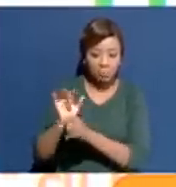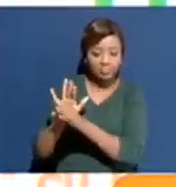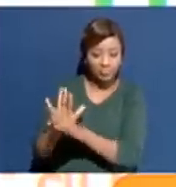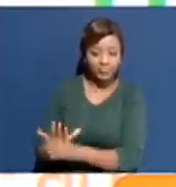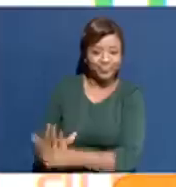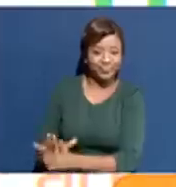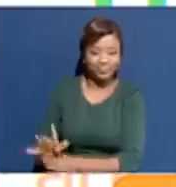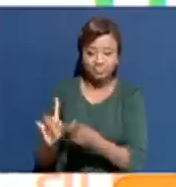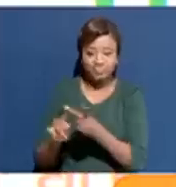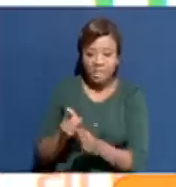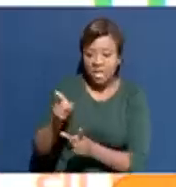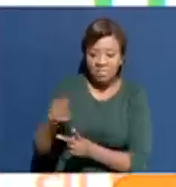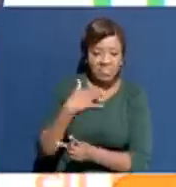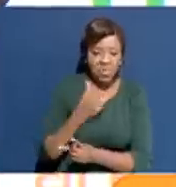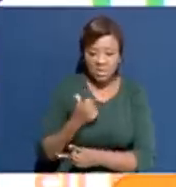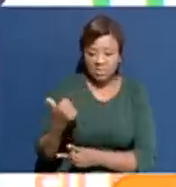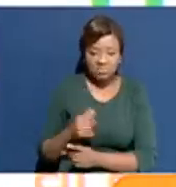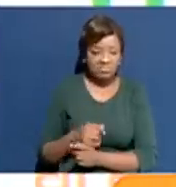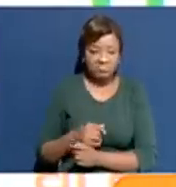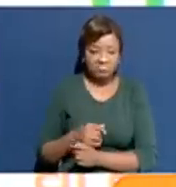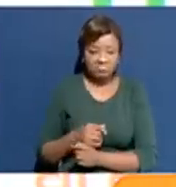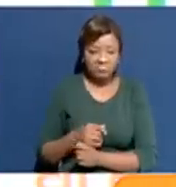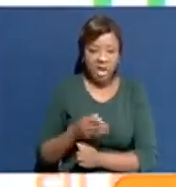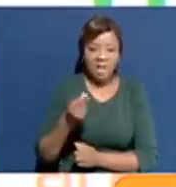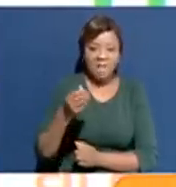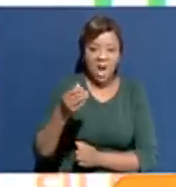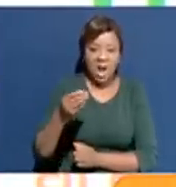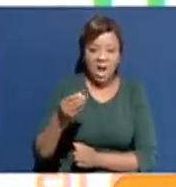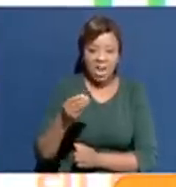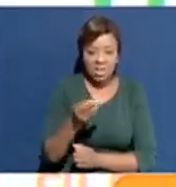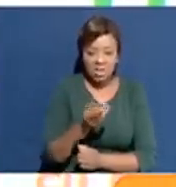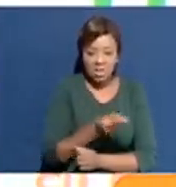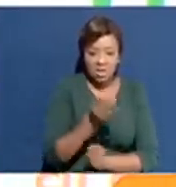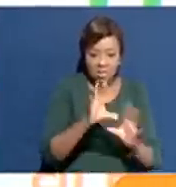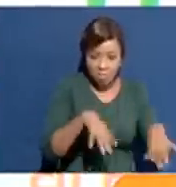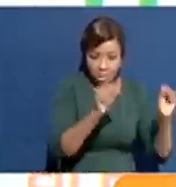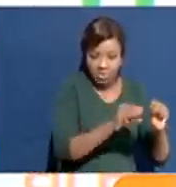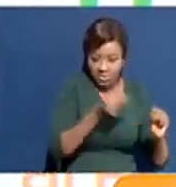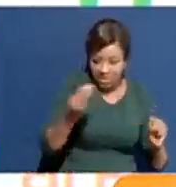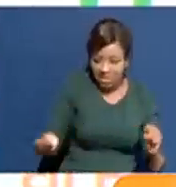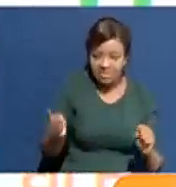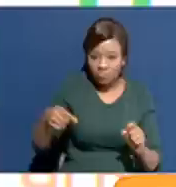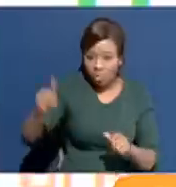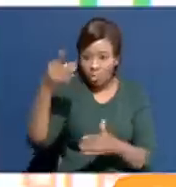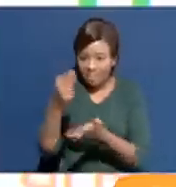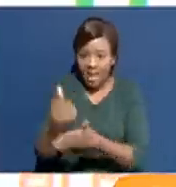mfanyikazi apatiwe na tajiri wake pesa ya kununua nyumba yake,